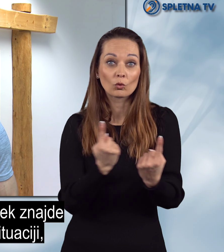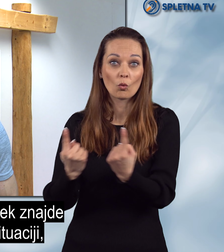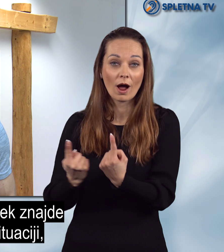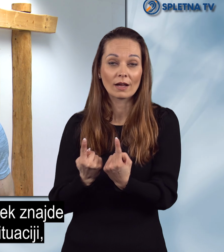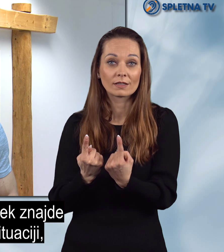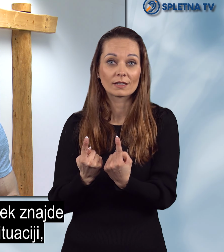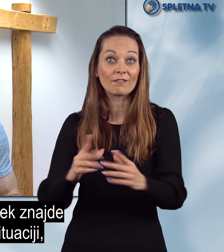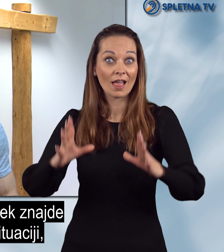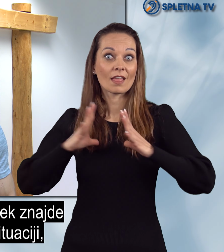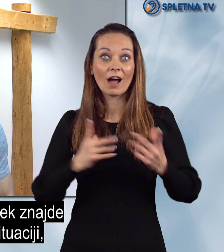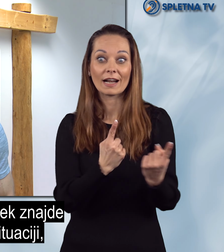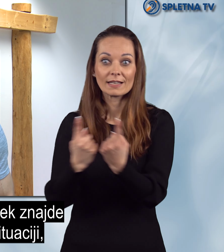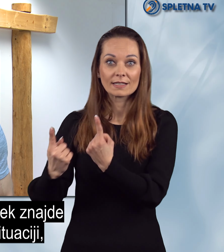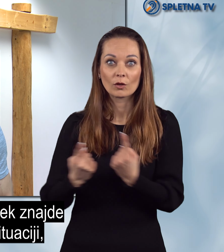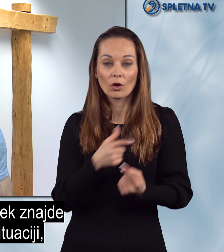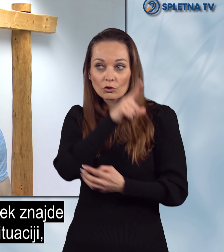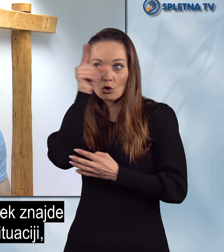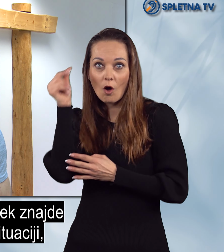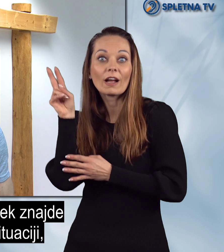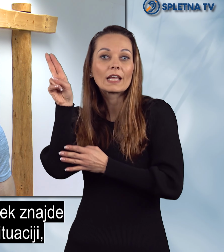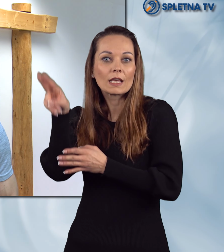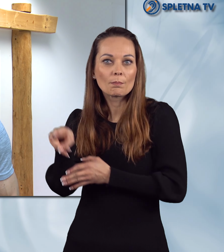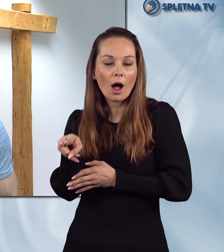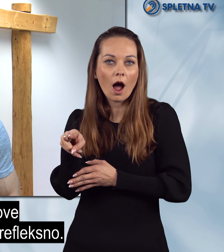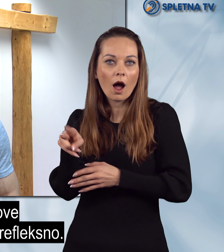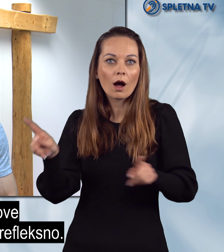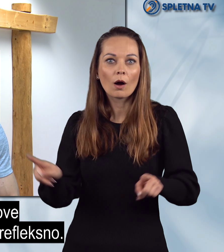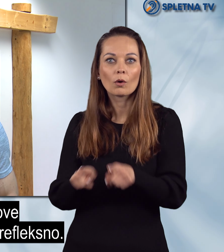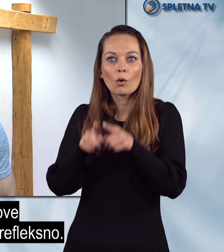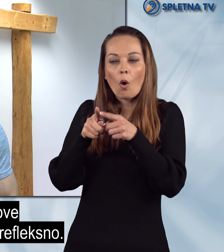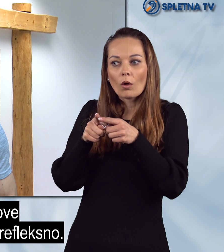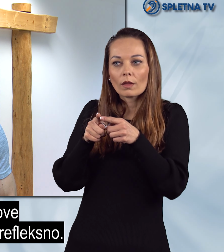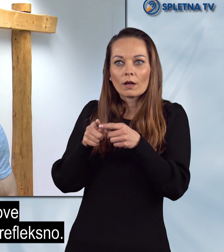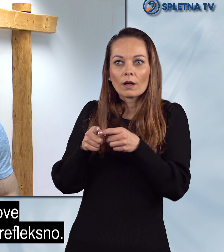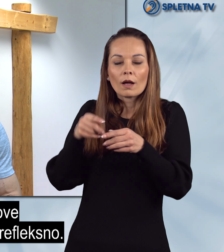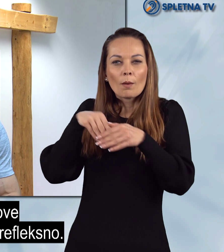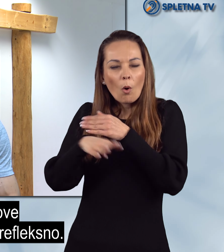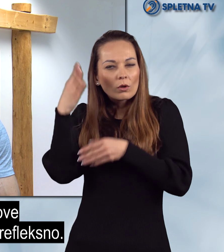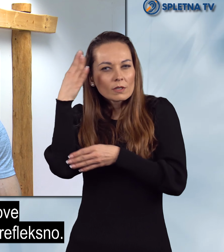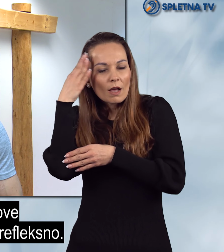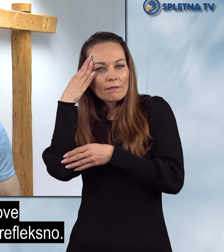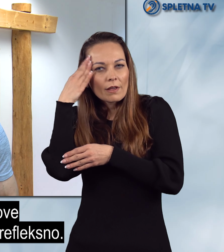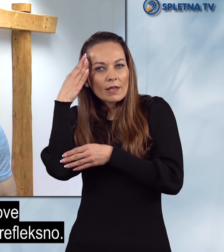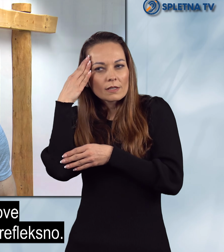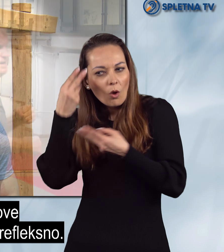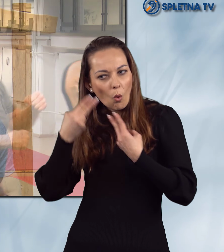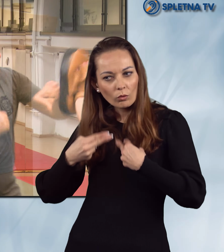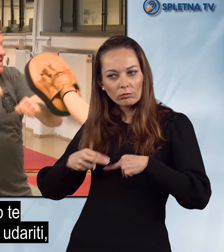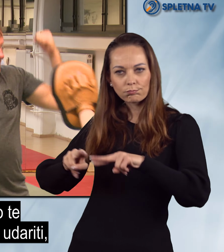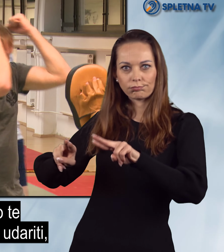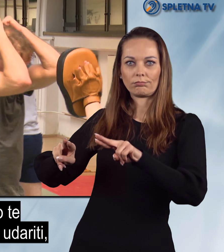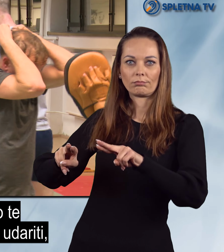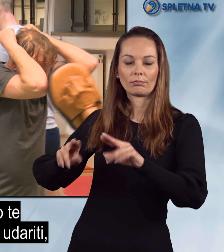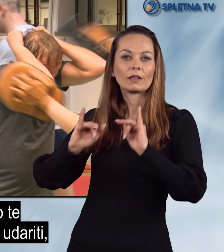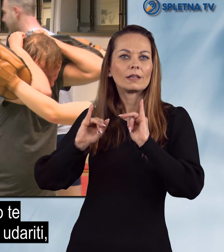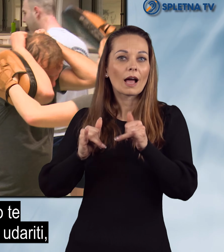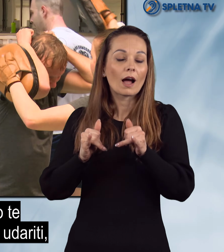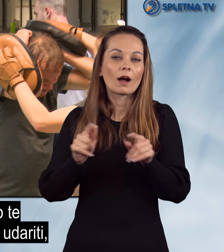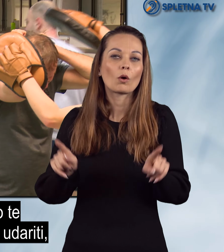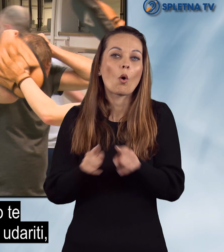situaciji, v nevarni situaciji, ko se človek znajde, odreagira podzavestno, odreagira refleksno. Se pravi,